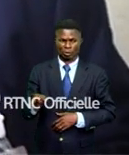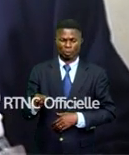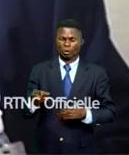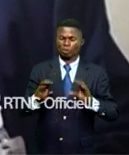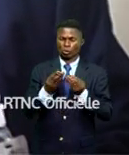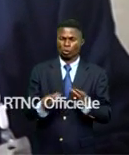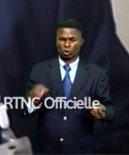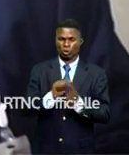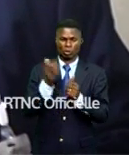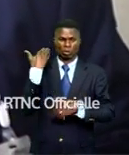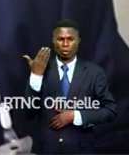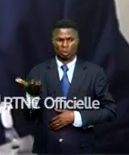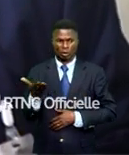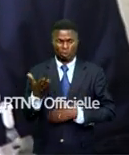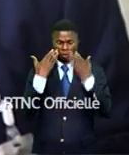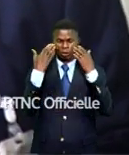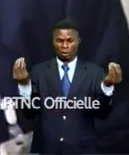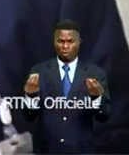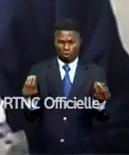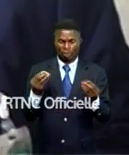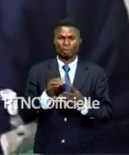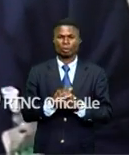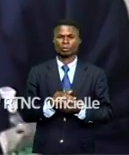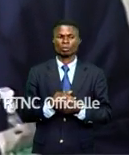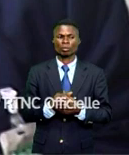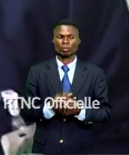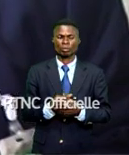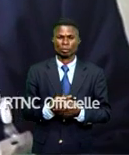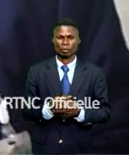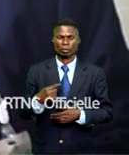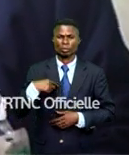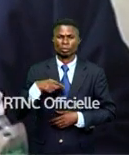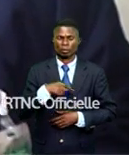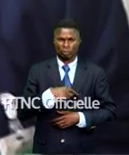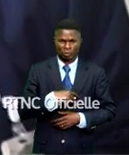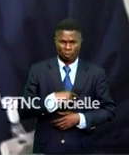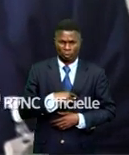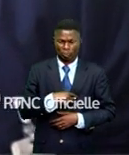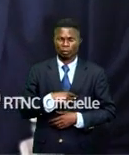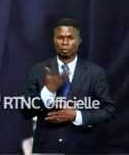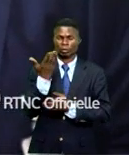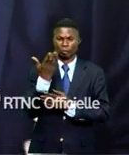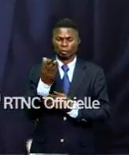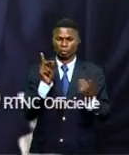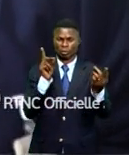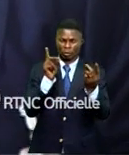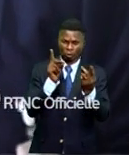trouve. Voilà pourquoi nous avons résolu d'approcher la voie du